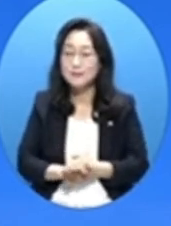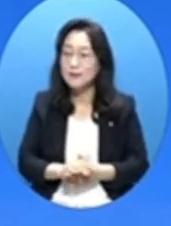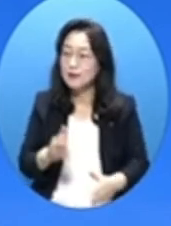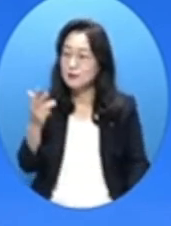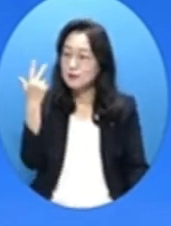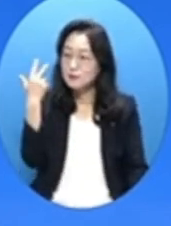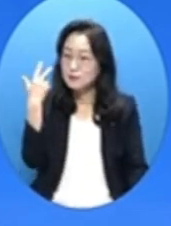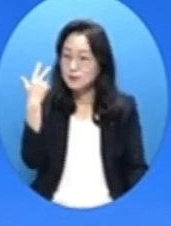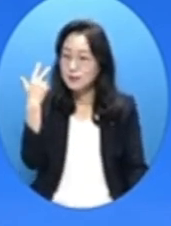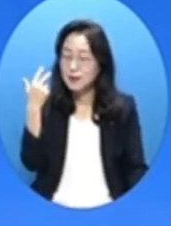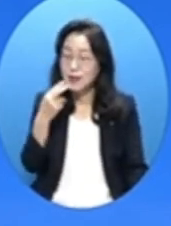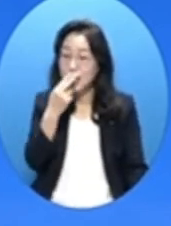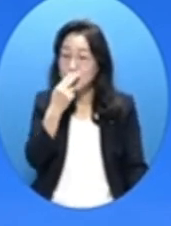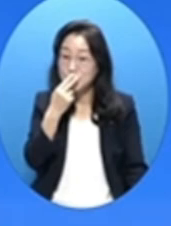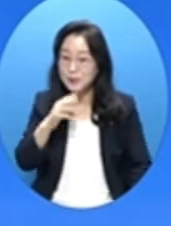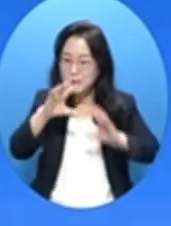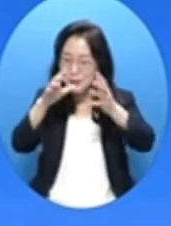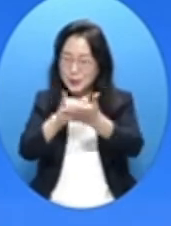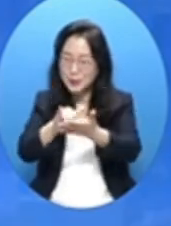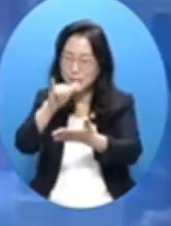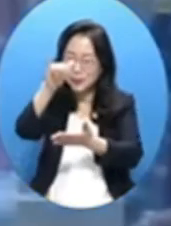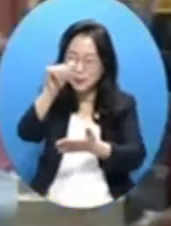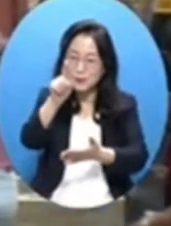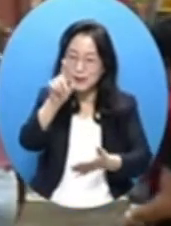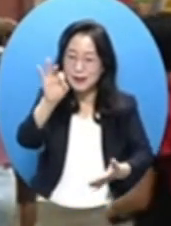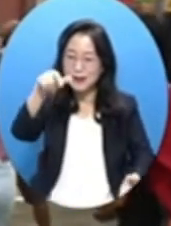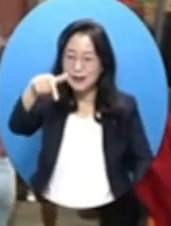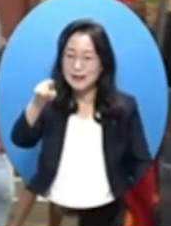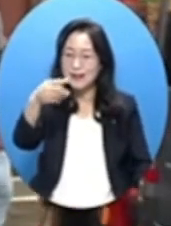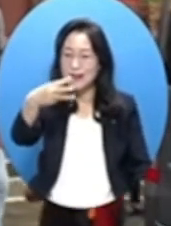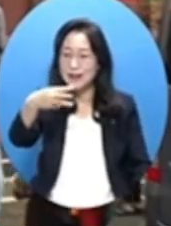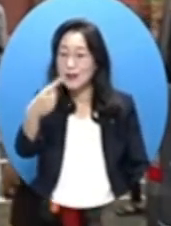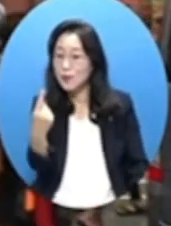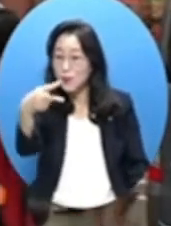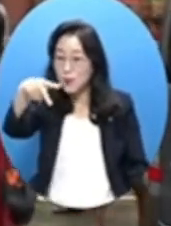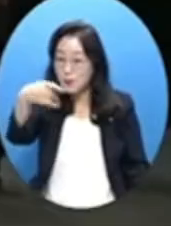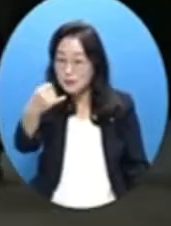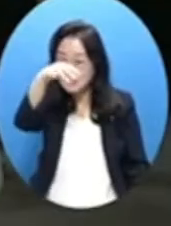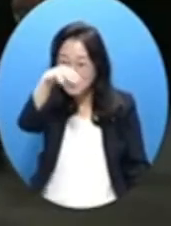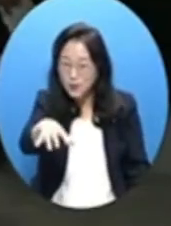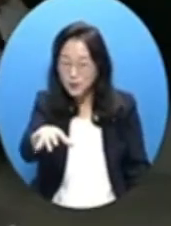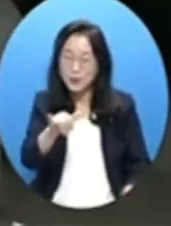지난주에 필리핀에 가서 앙겔로스에서 우리 교회